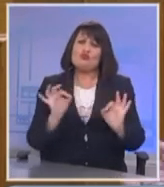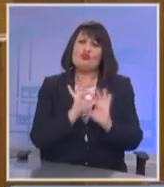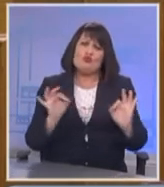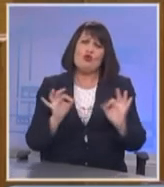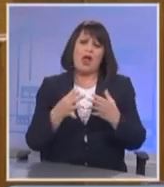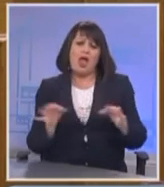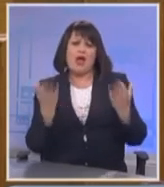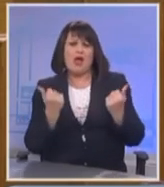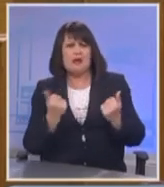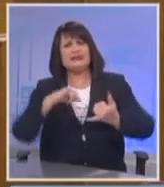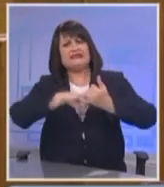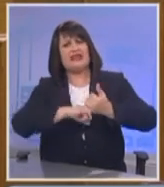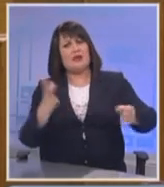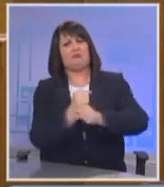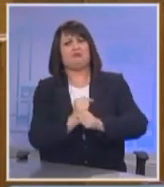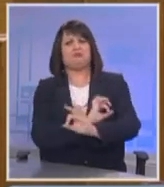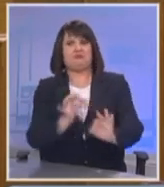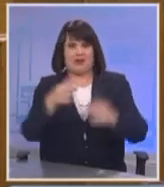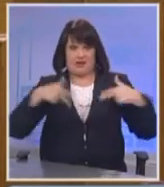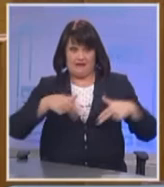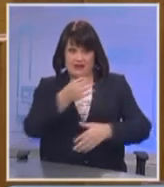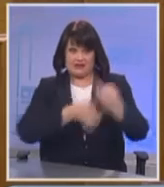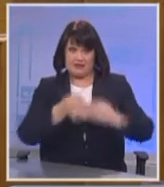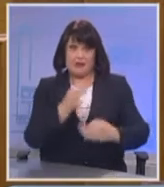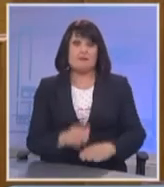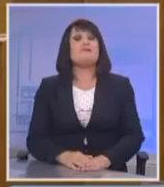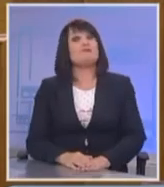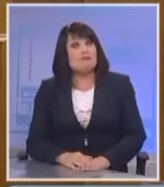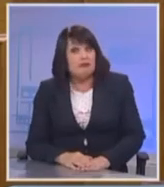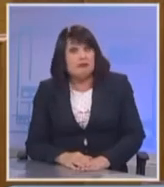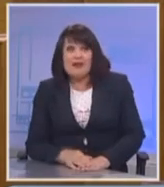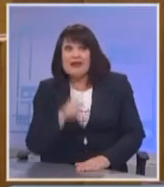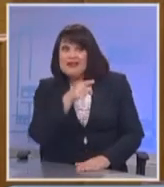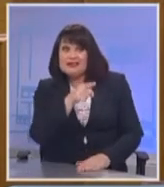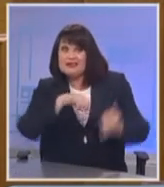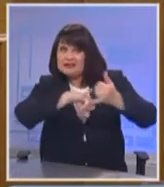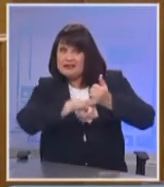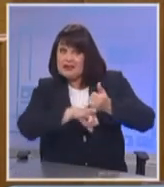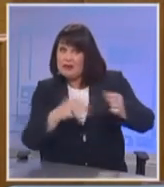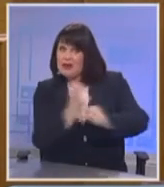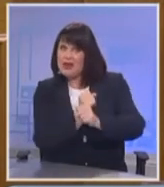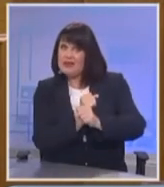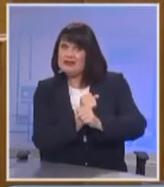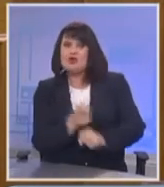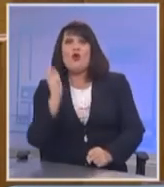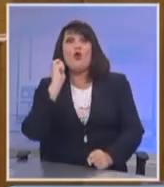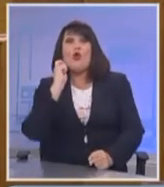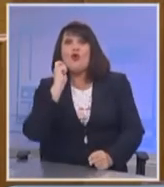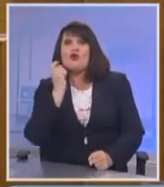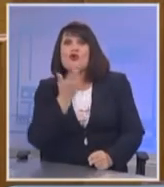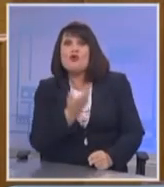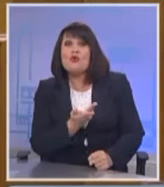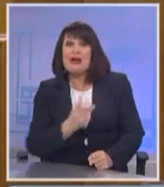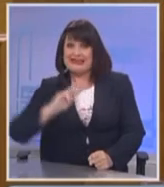το στοίχημα που κερδίσαμε. Εδώ που τα λέμε, το στοίχημα που βασικά κερδίσατε μέχρι τα τώρα έχει όνομα. Λέγεται